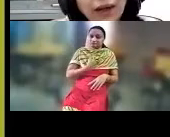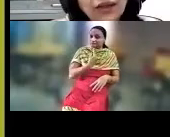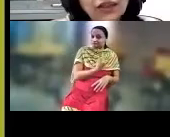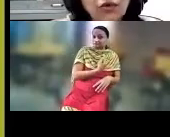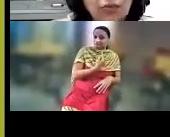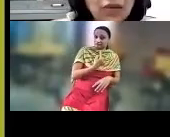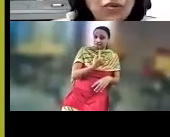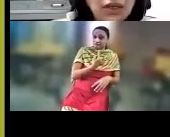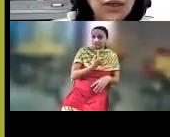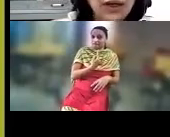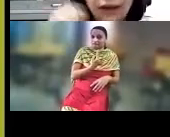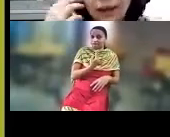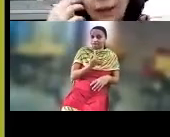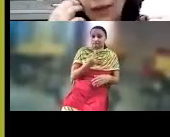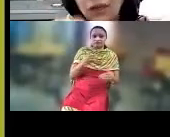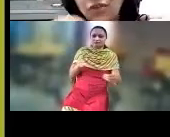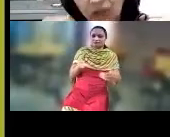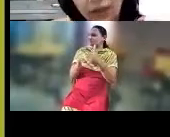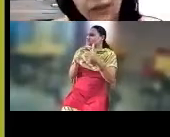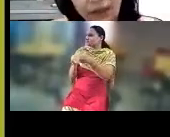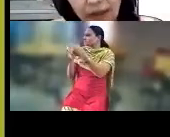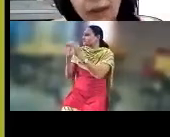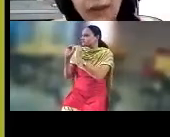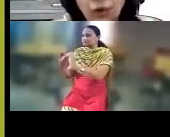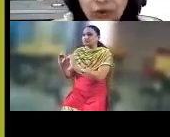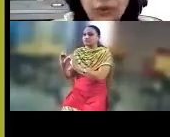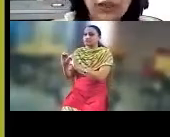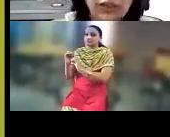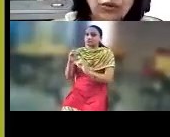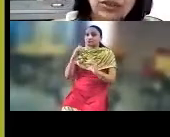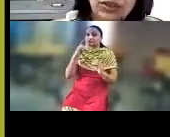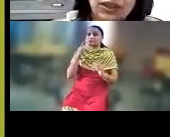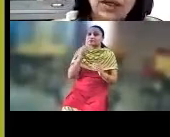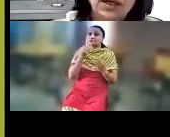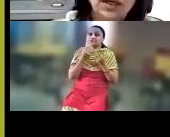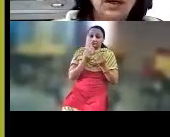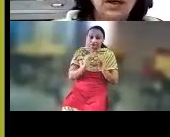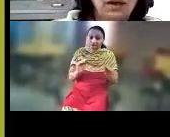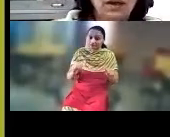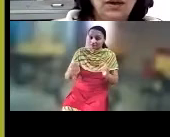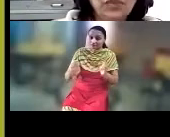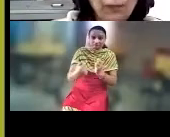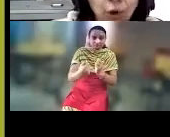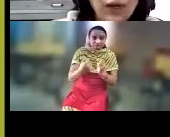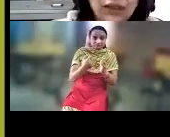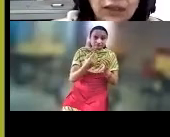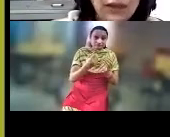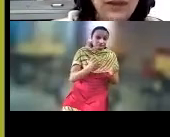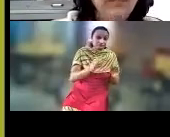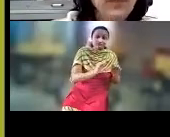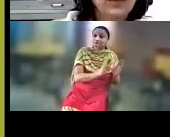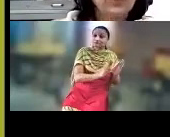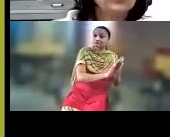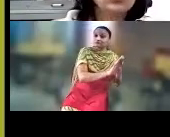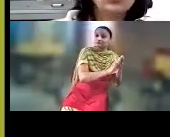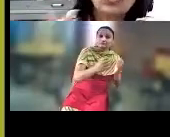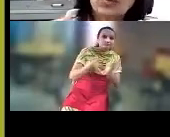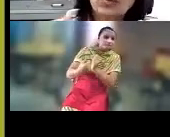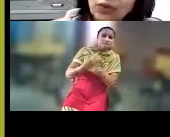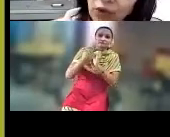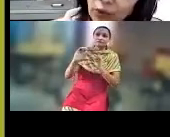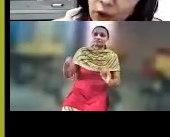नहीं रहे जिनसे वो बातचीत करे या कभी बच्चे की केयर के लिए कोई किसी का सपोर्ट ले सके,